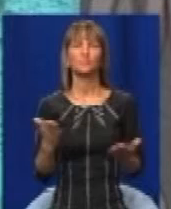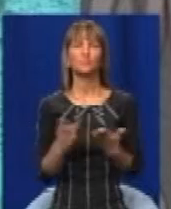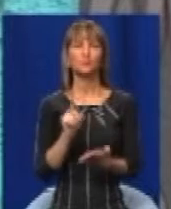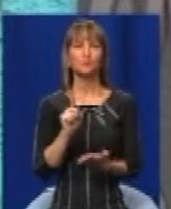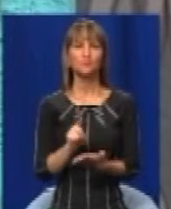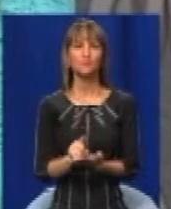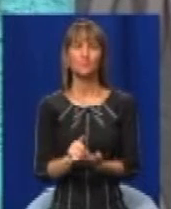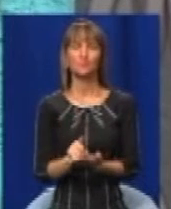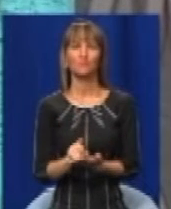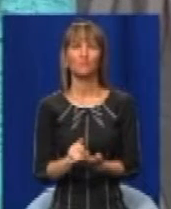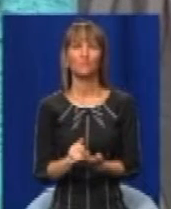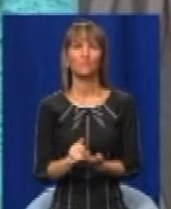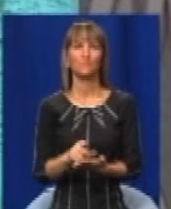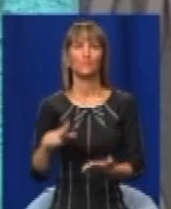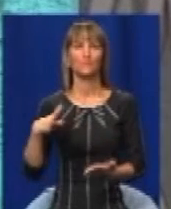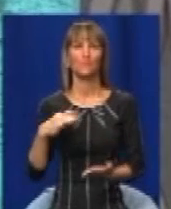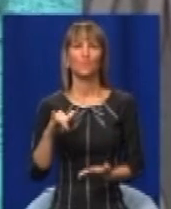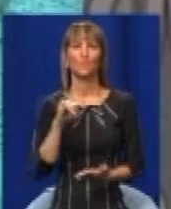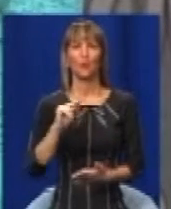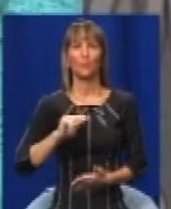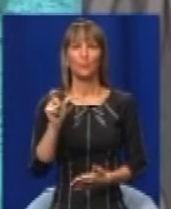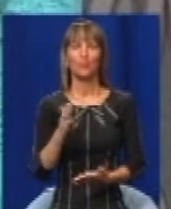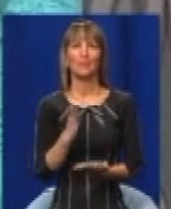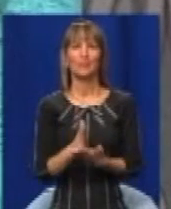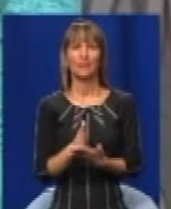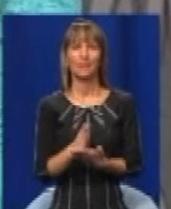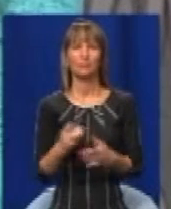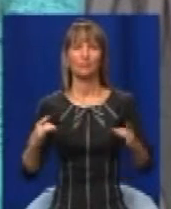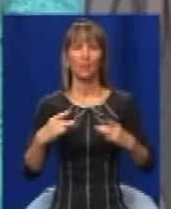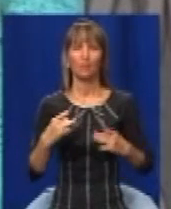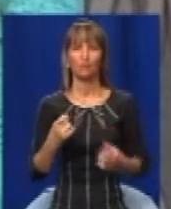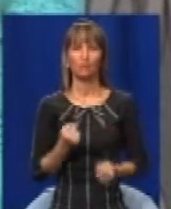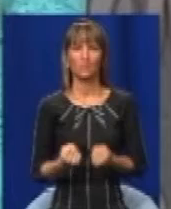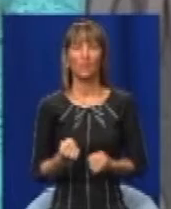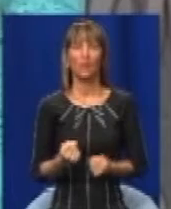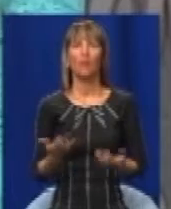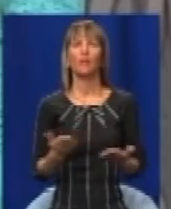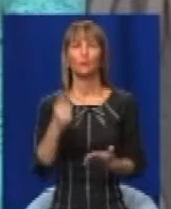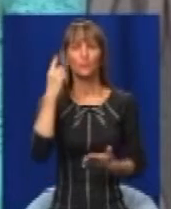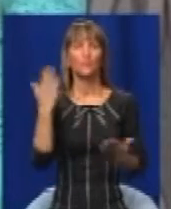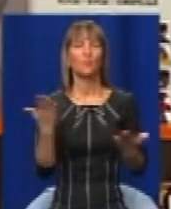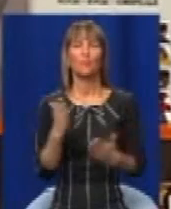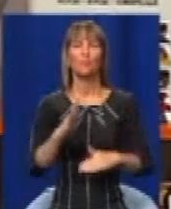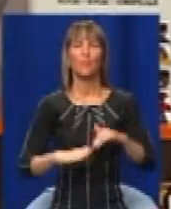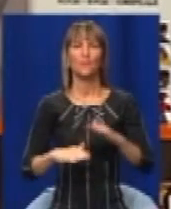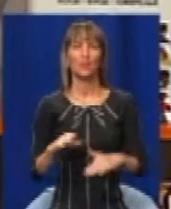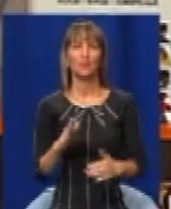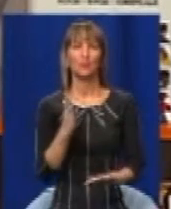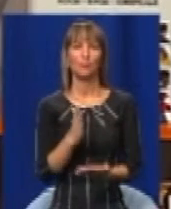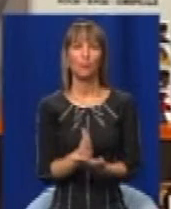має власне бути у працівника, є стресостійкість. Як ти думаєш, а взагалі, які професії